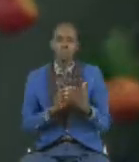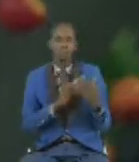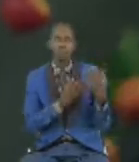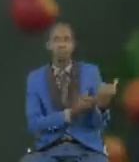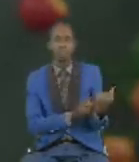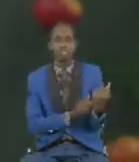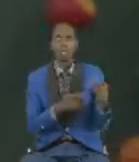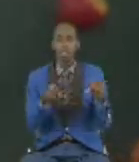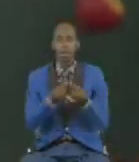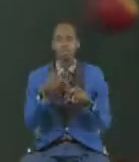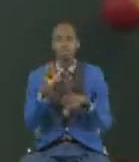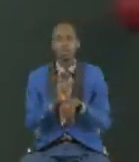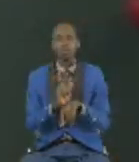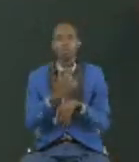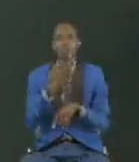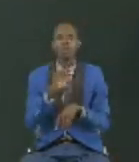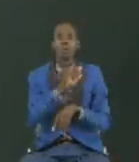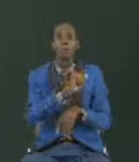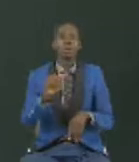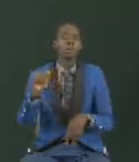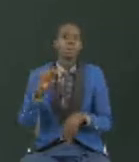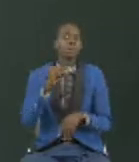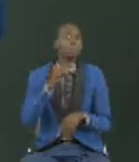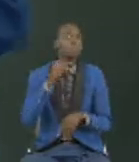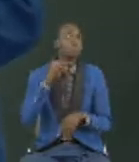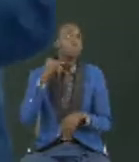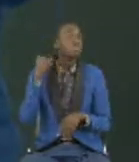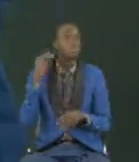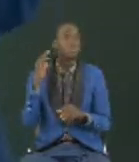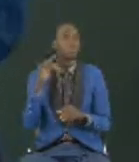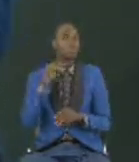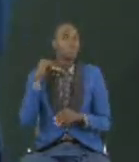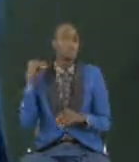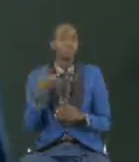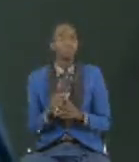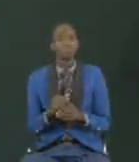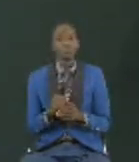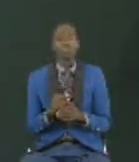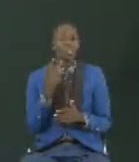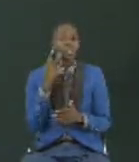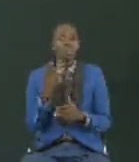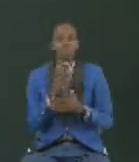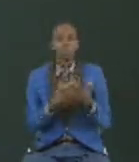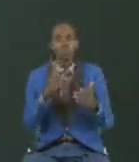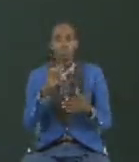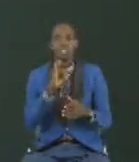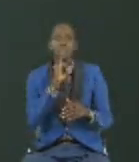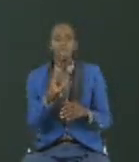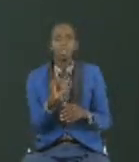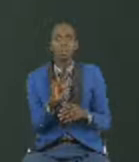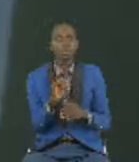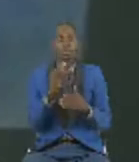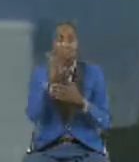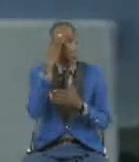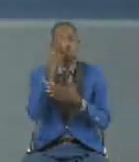plus que l'œuvre du ministère. Quelqu'un est un couturier à pas de menace. Tout